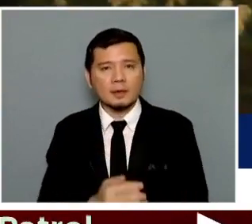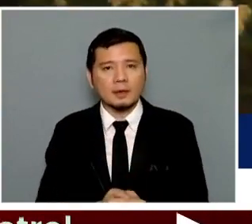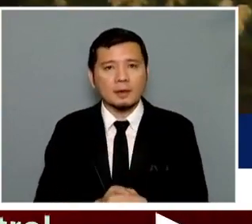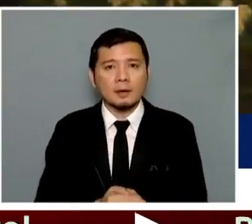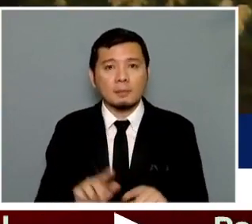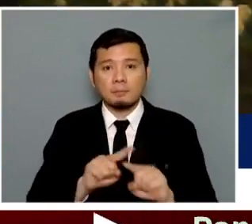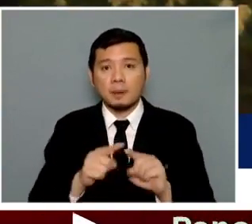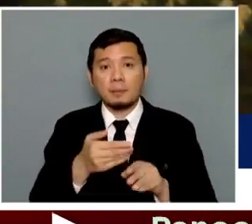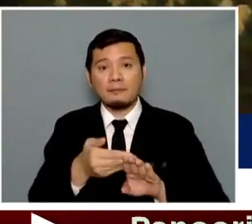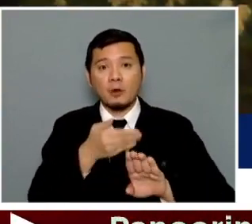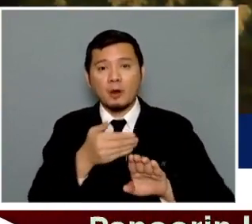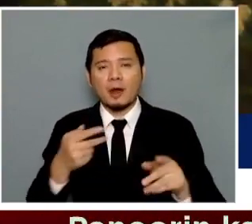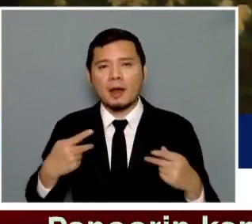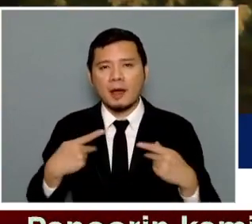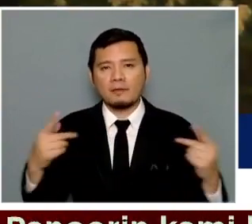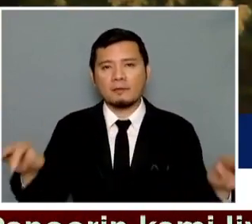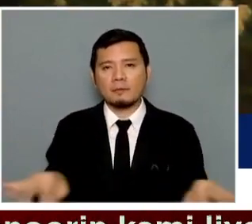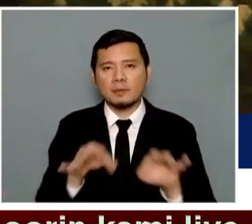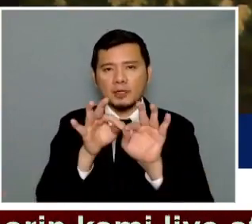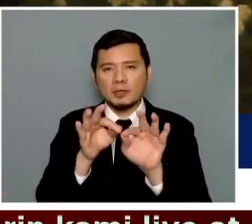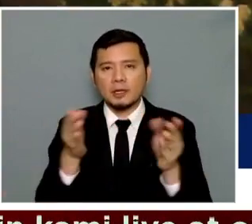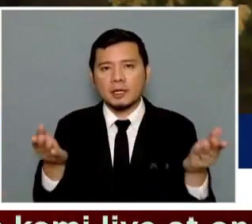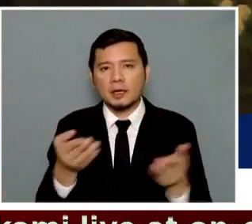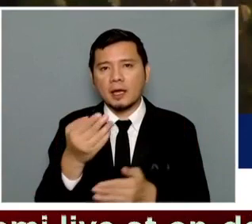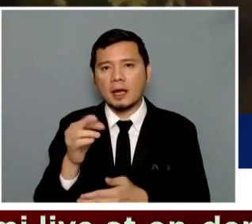misa dito sa Heritage Park ng